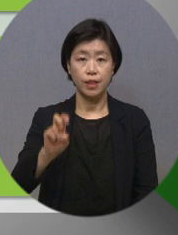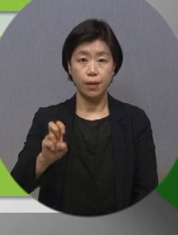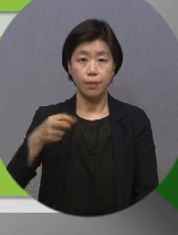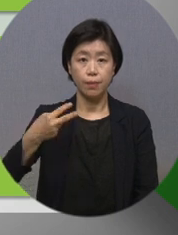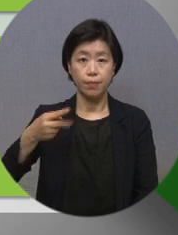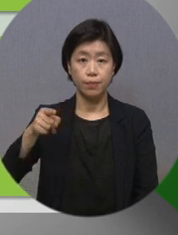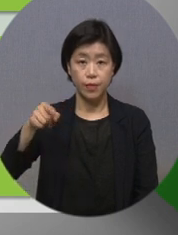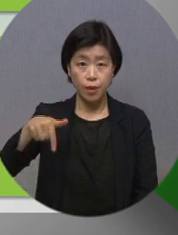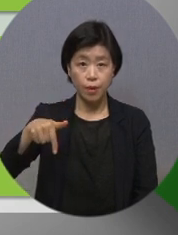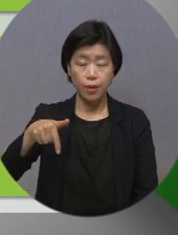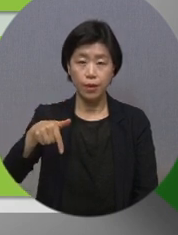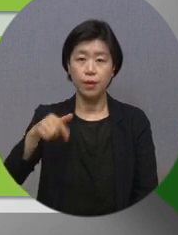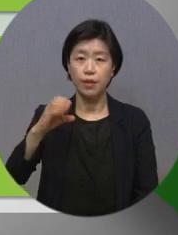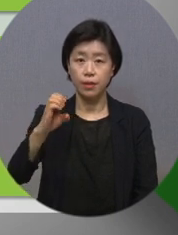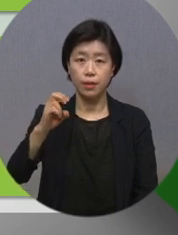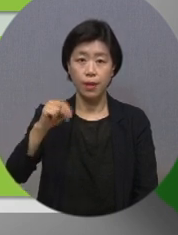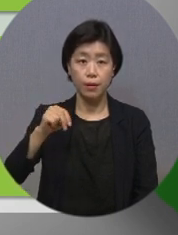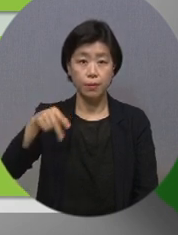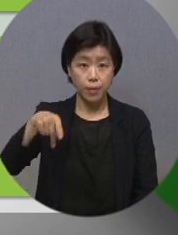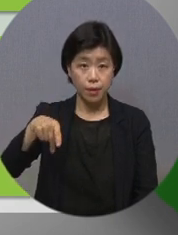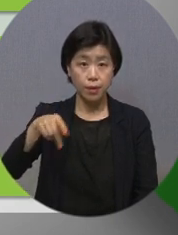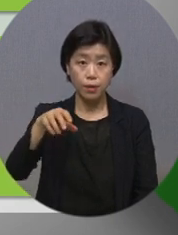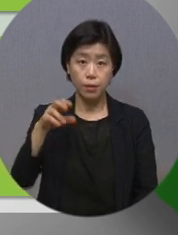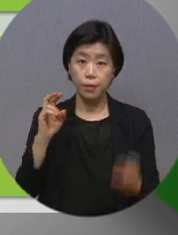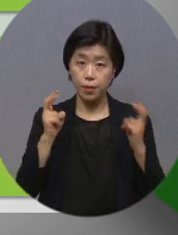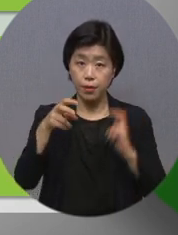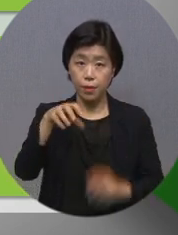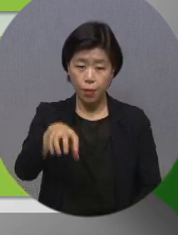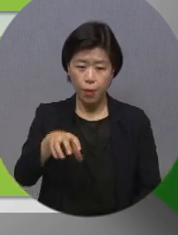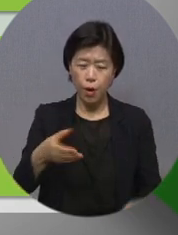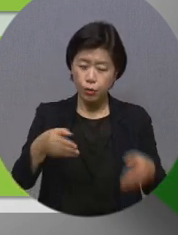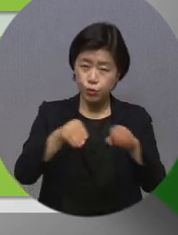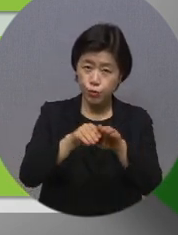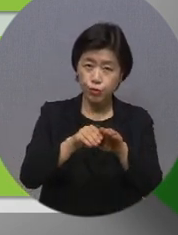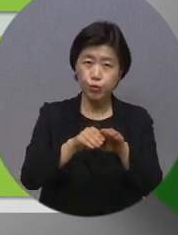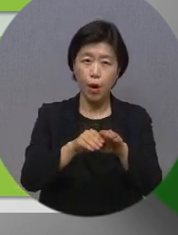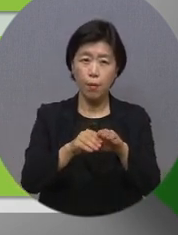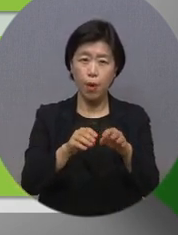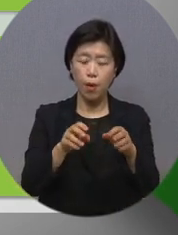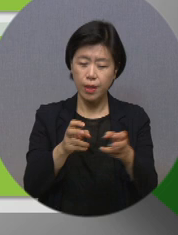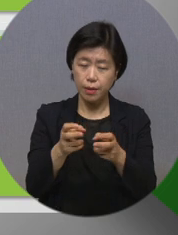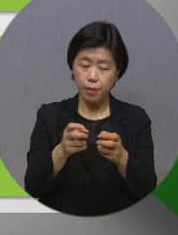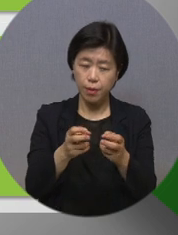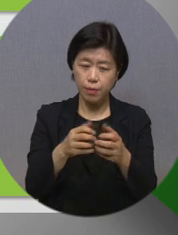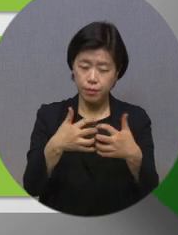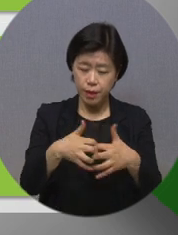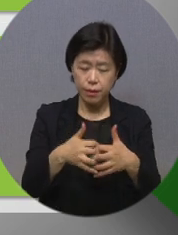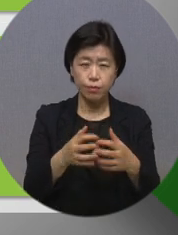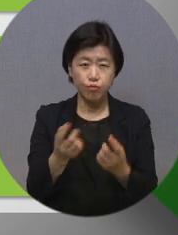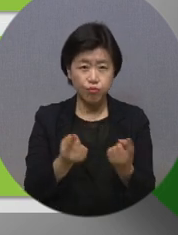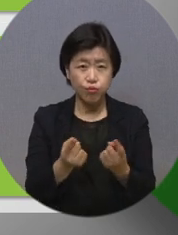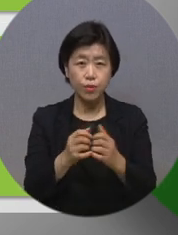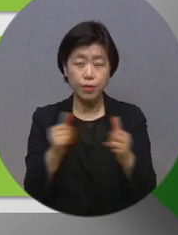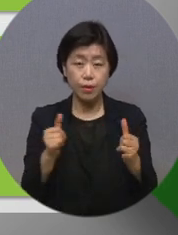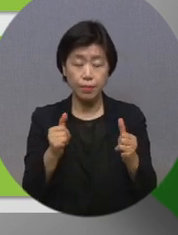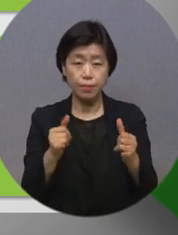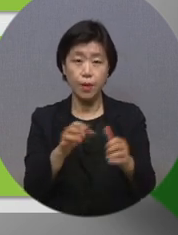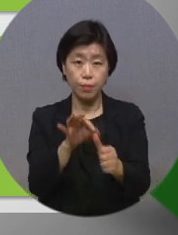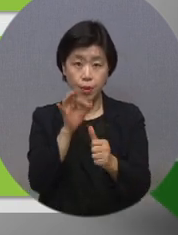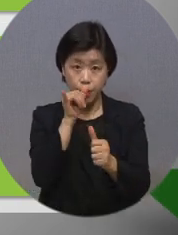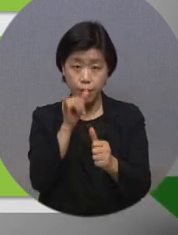주식회사 삼덕 CMP에서 주입포장 상표 부착기 등 기계 조작원을 모집합니다. 접수 마감일은